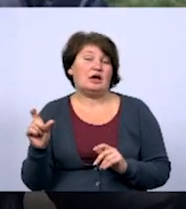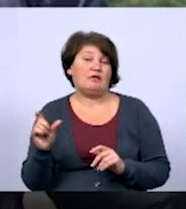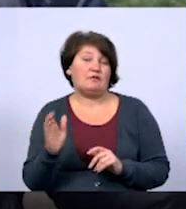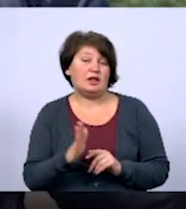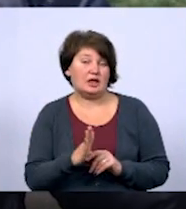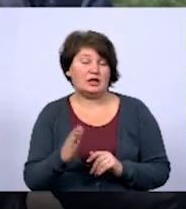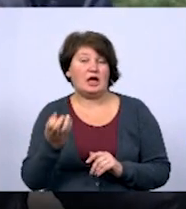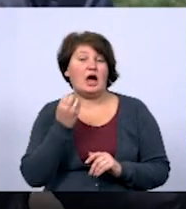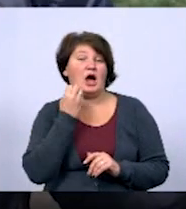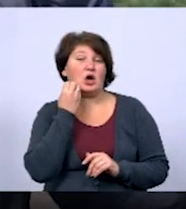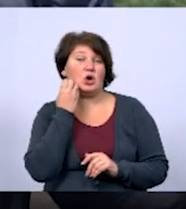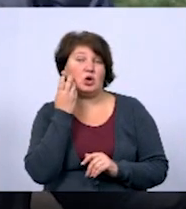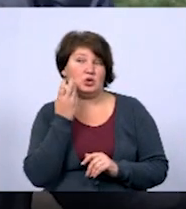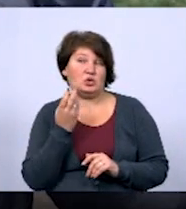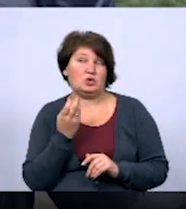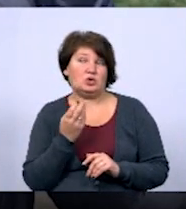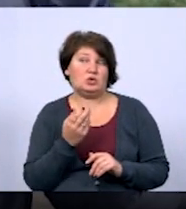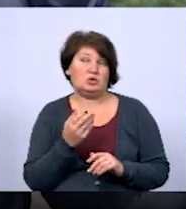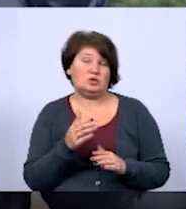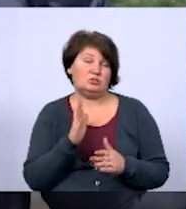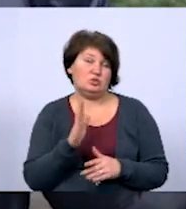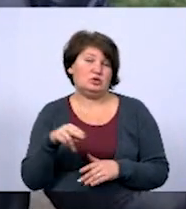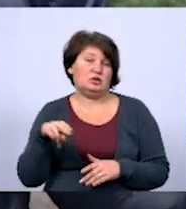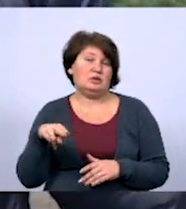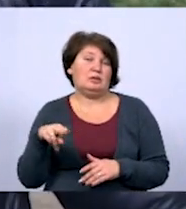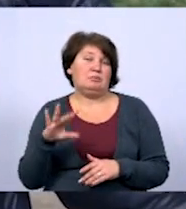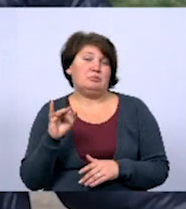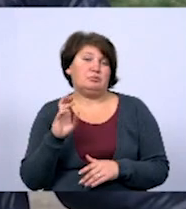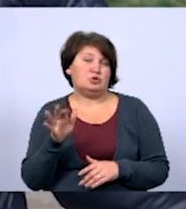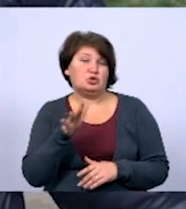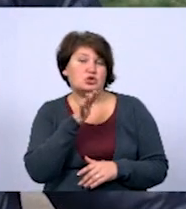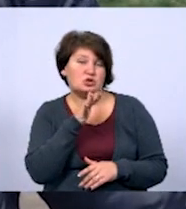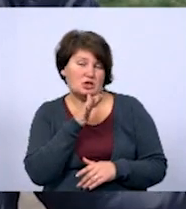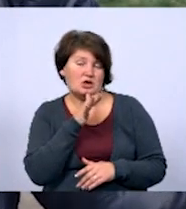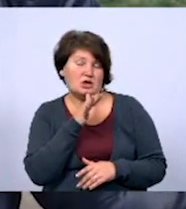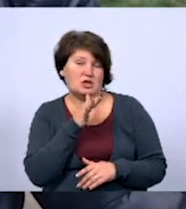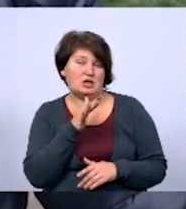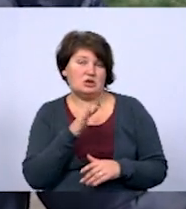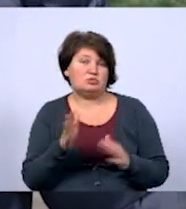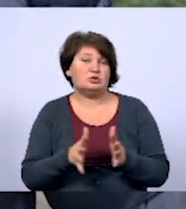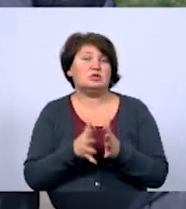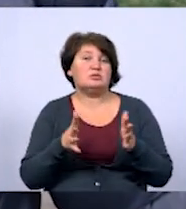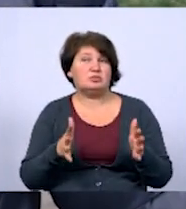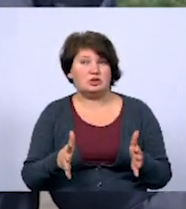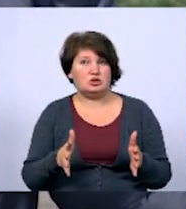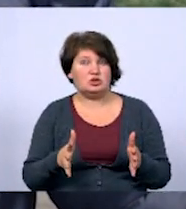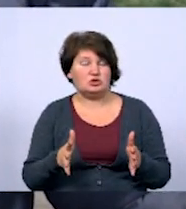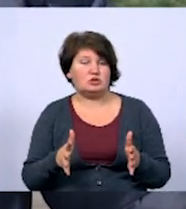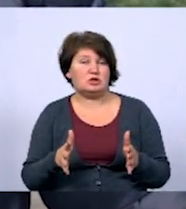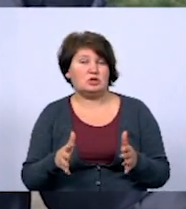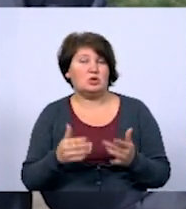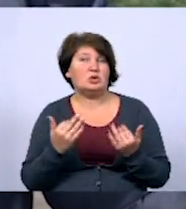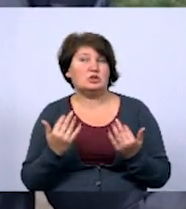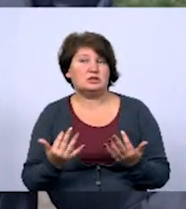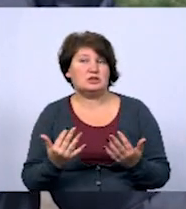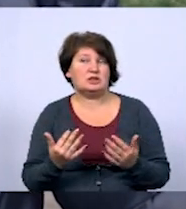це якби найменший інтервал руху, який буде. Далі буде інтервал руху буде збільшений в міжпіковий час, оскільки